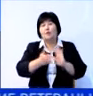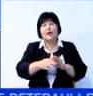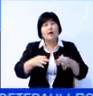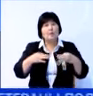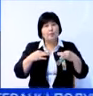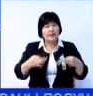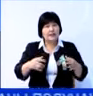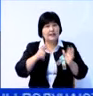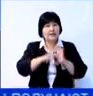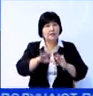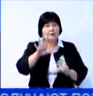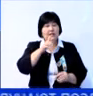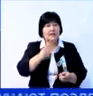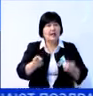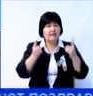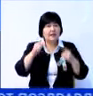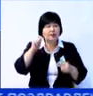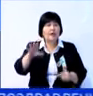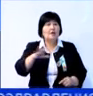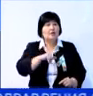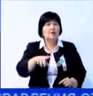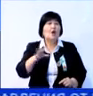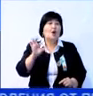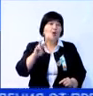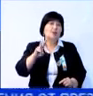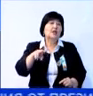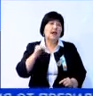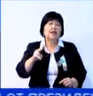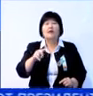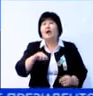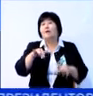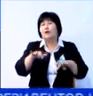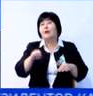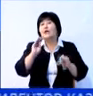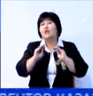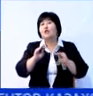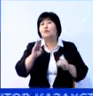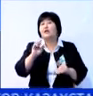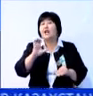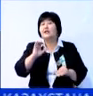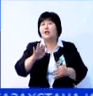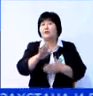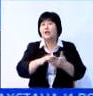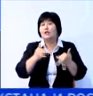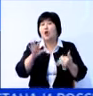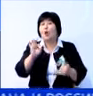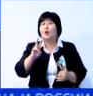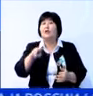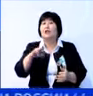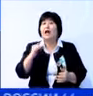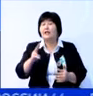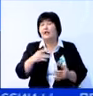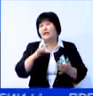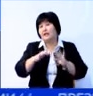празднование 75-летия Великой Победы проходит в онлайн-формате. И Жасампас Жасах продолжил шествие онлайн.